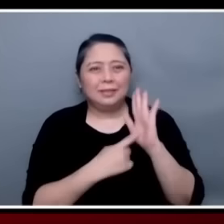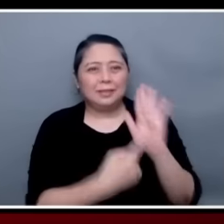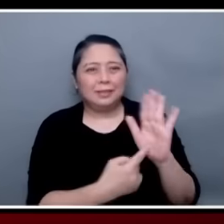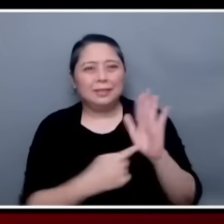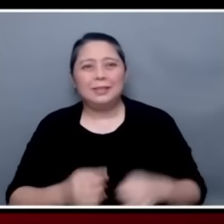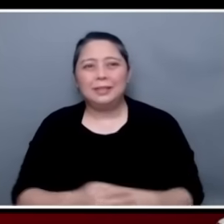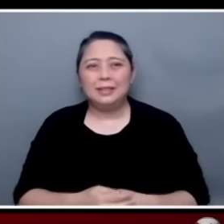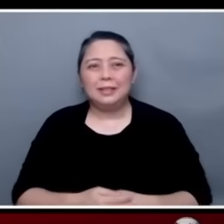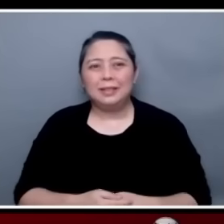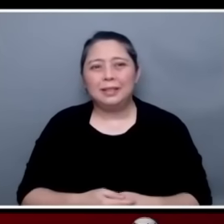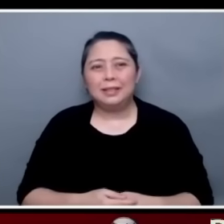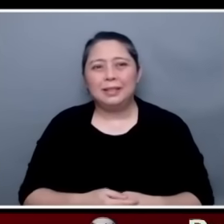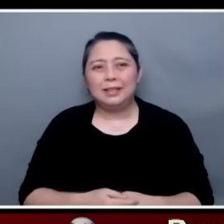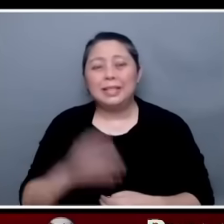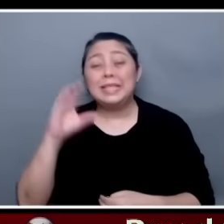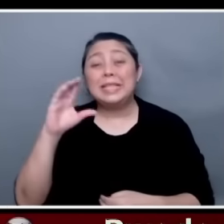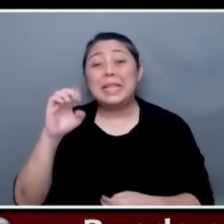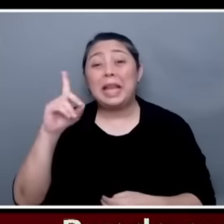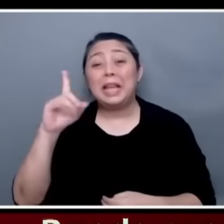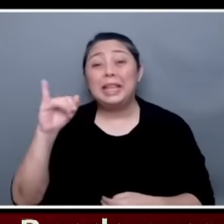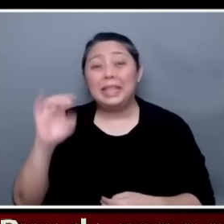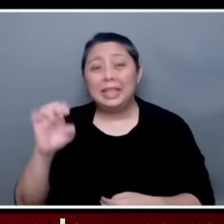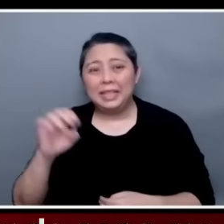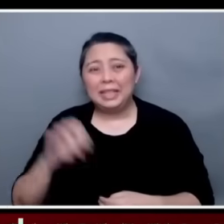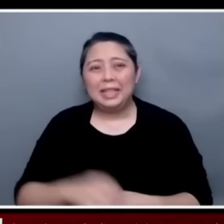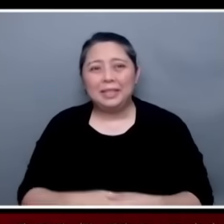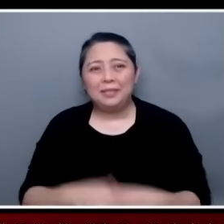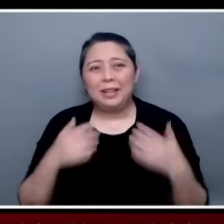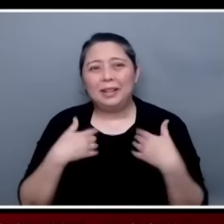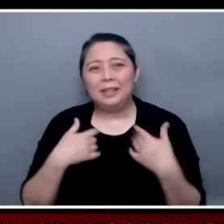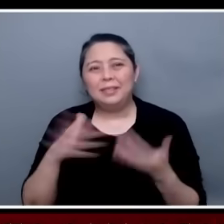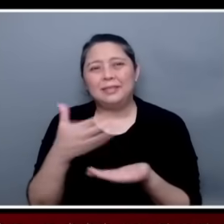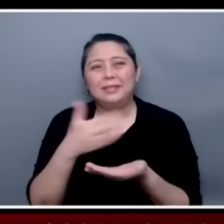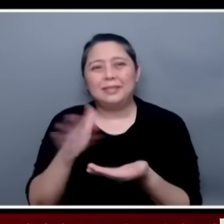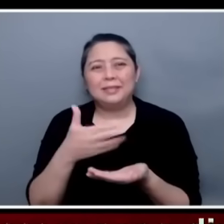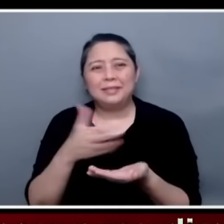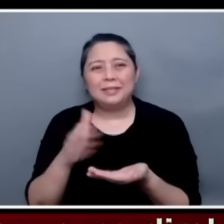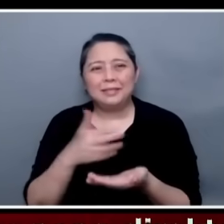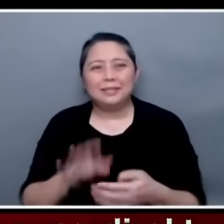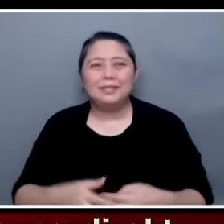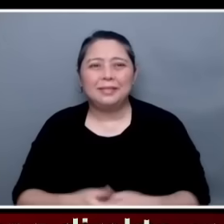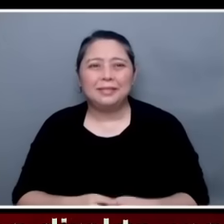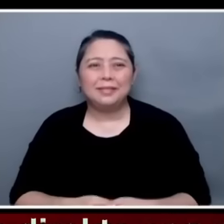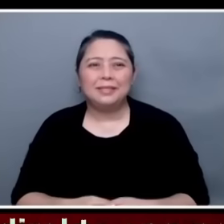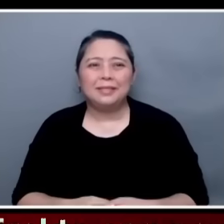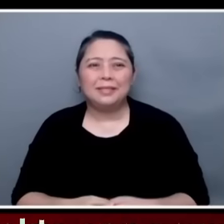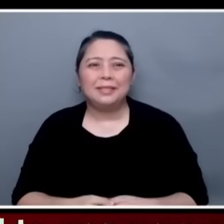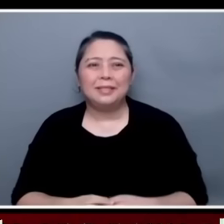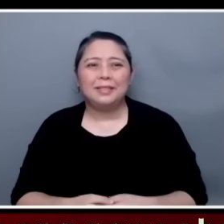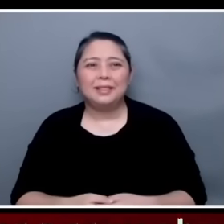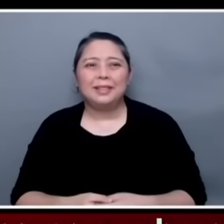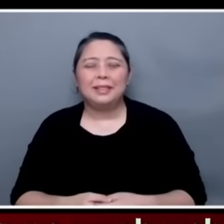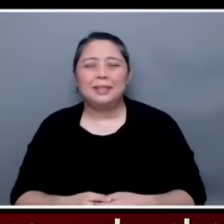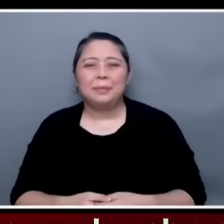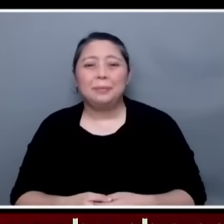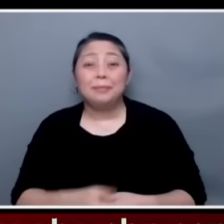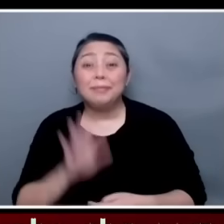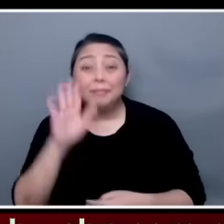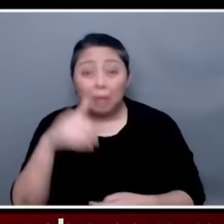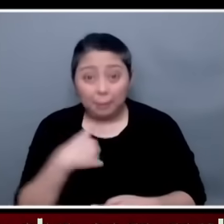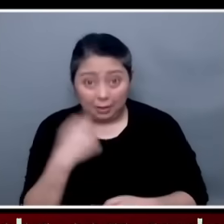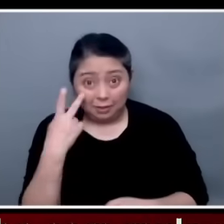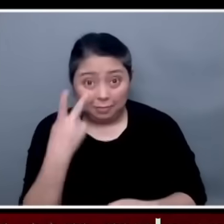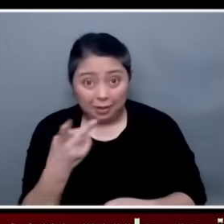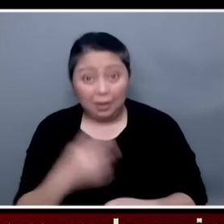pero Sevi, kuchiya, kokore koyo. Oh, ayan. Okay na tayo